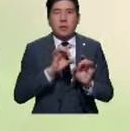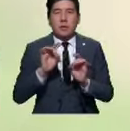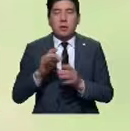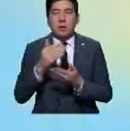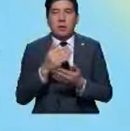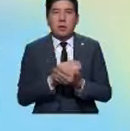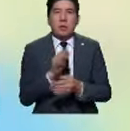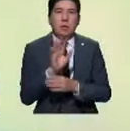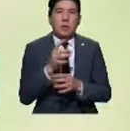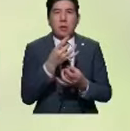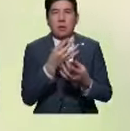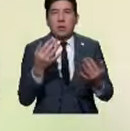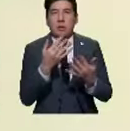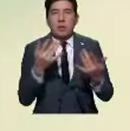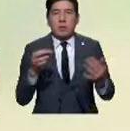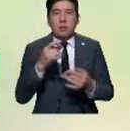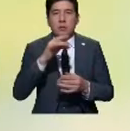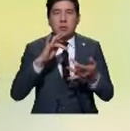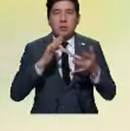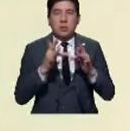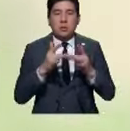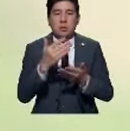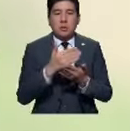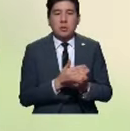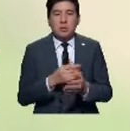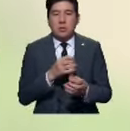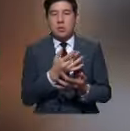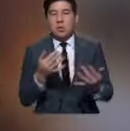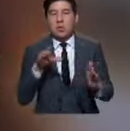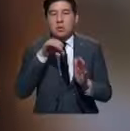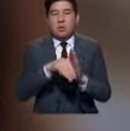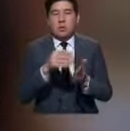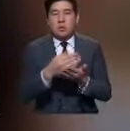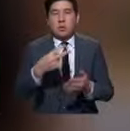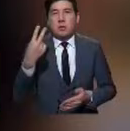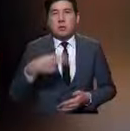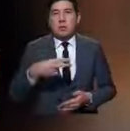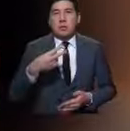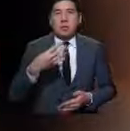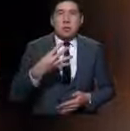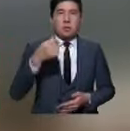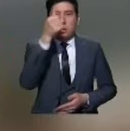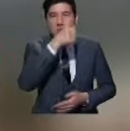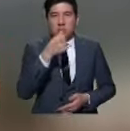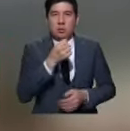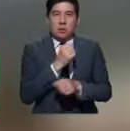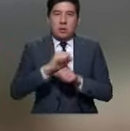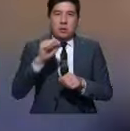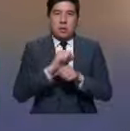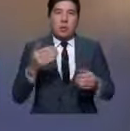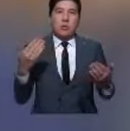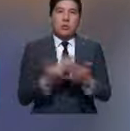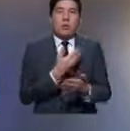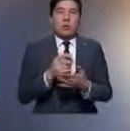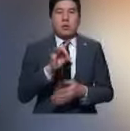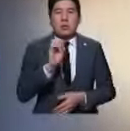картинкой миллионы интернет-пользователей с разных уголков планеты. В 2024-м есть все шансы побить новые рекорды и